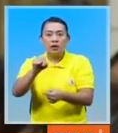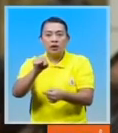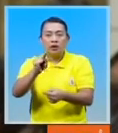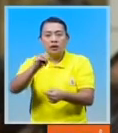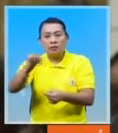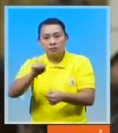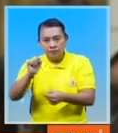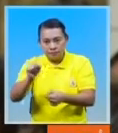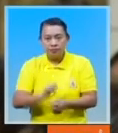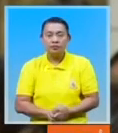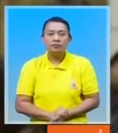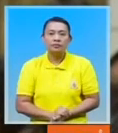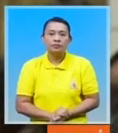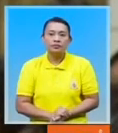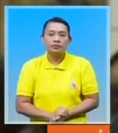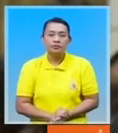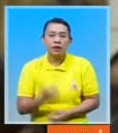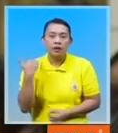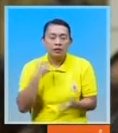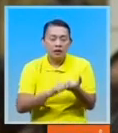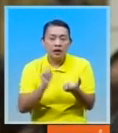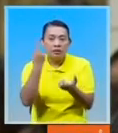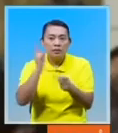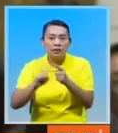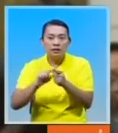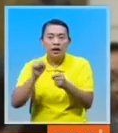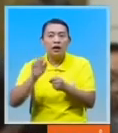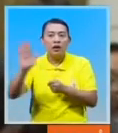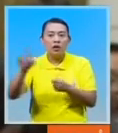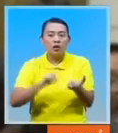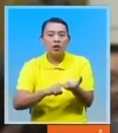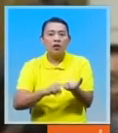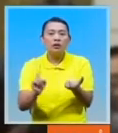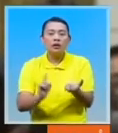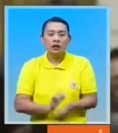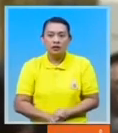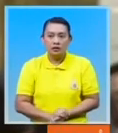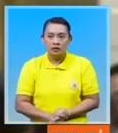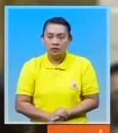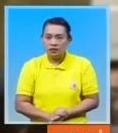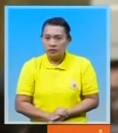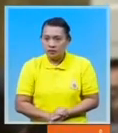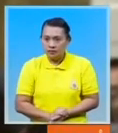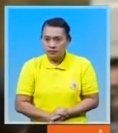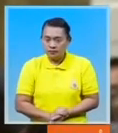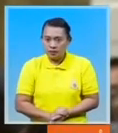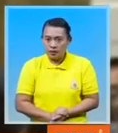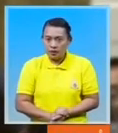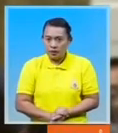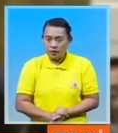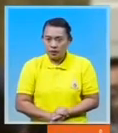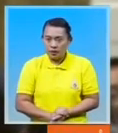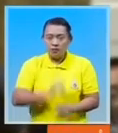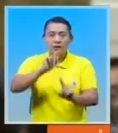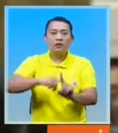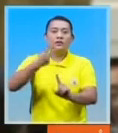าไหร่นะครับที่ล่าสุดใหม่ๆแล้วก็คือมีของสวิตเซอร์แลนด์ผมดูเมื่อวันที่7พฤษภาคมนะ